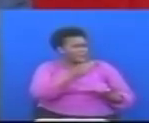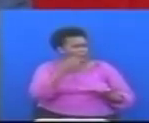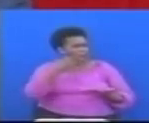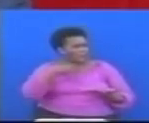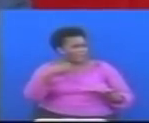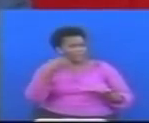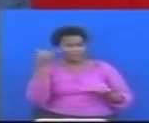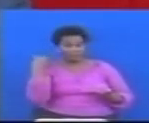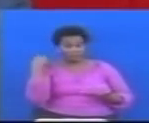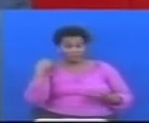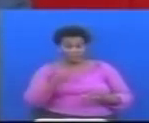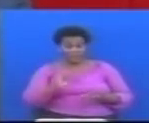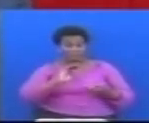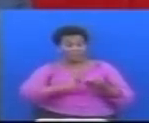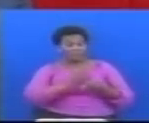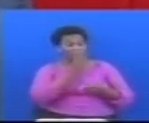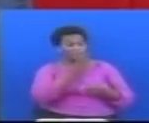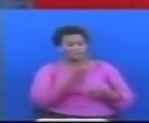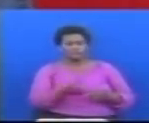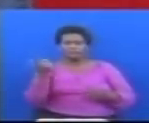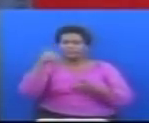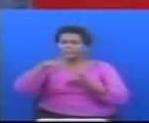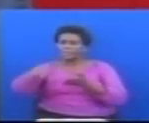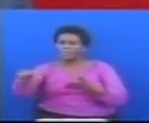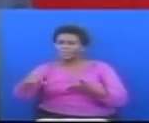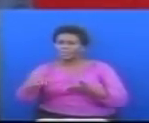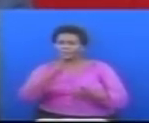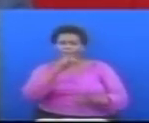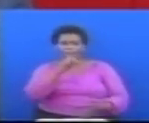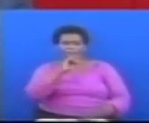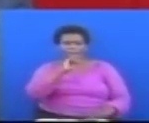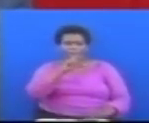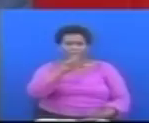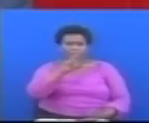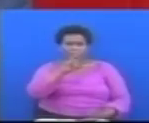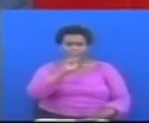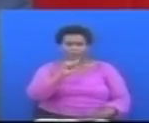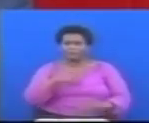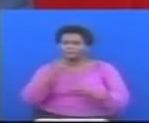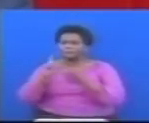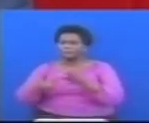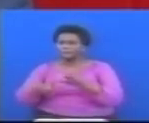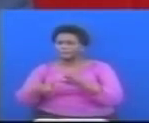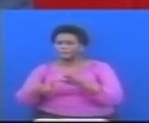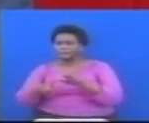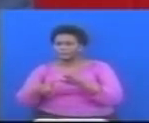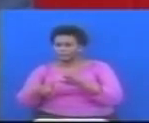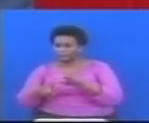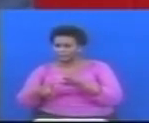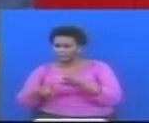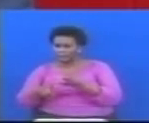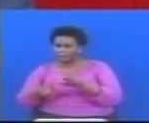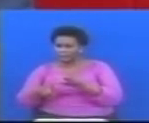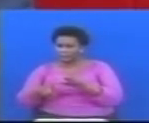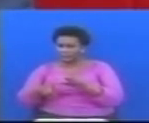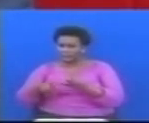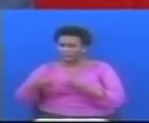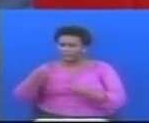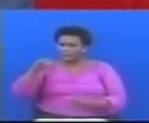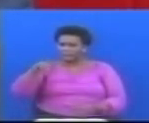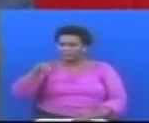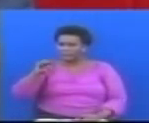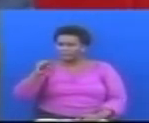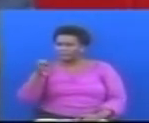Masoko, RAS Mshindo, Navy Command. Lakini Mheshimiwa Spika, imekuwa ni muda mrefu